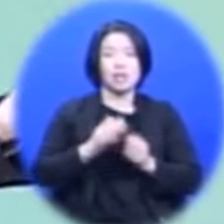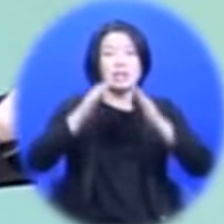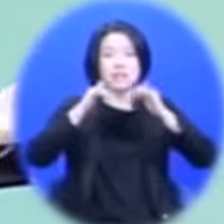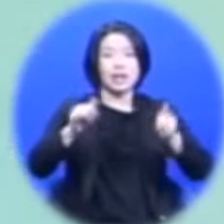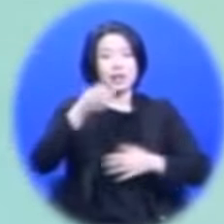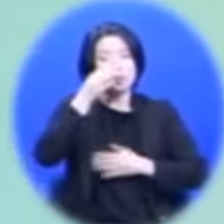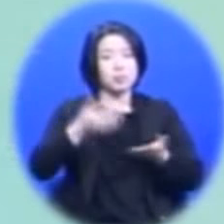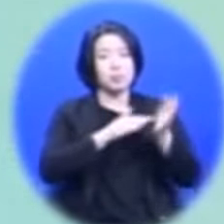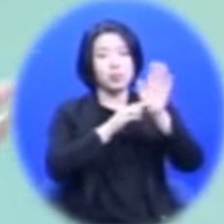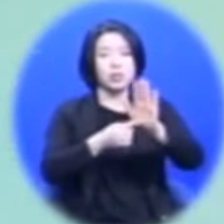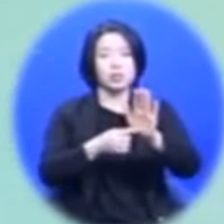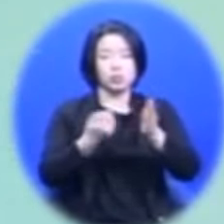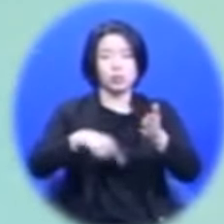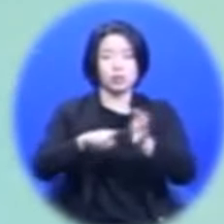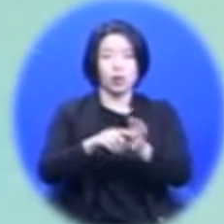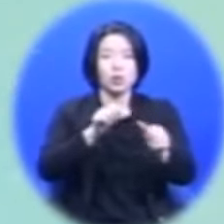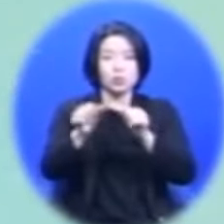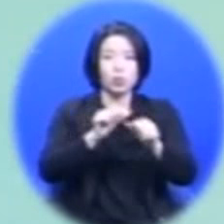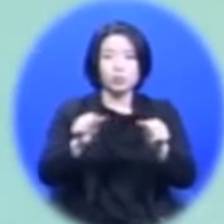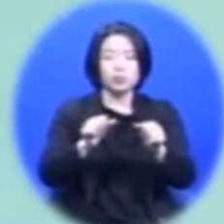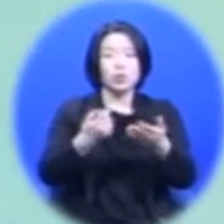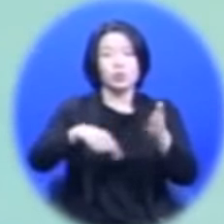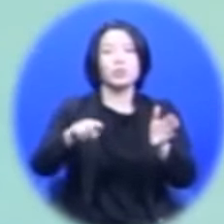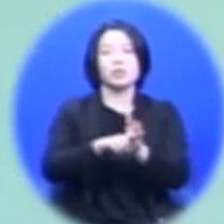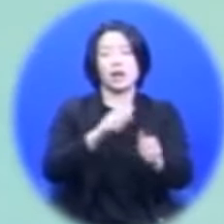보이게 하려고, 소문나게 하려고 하는 거니까.